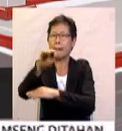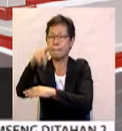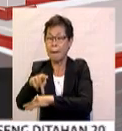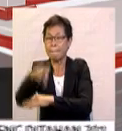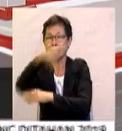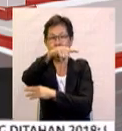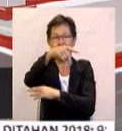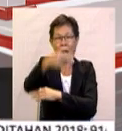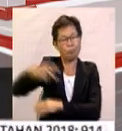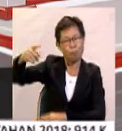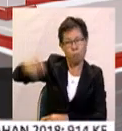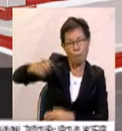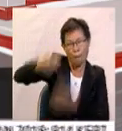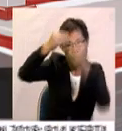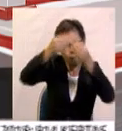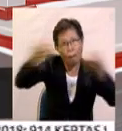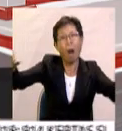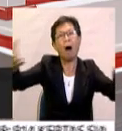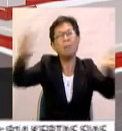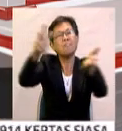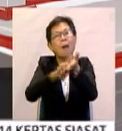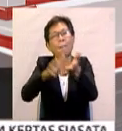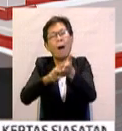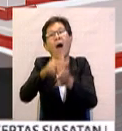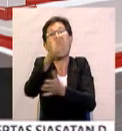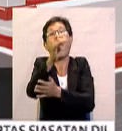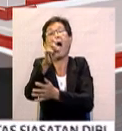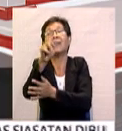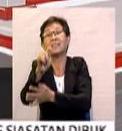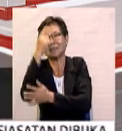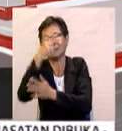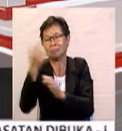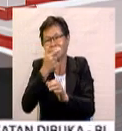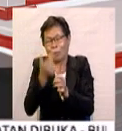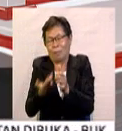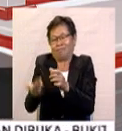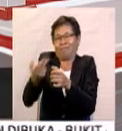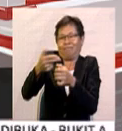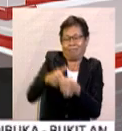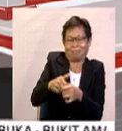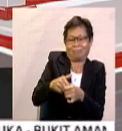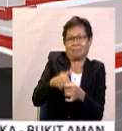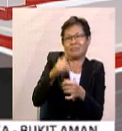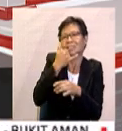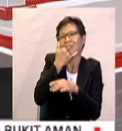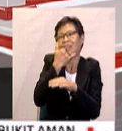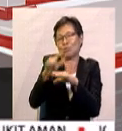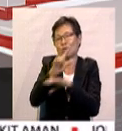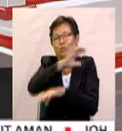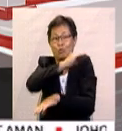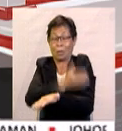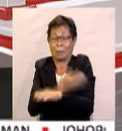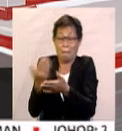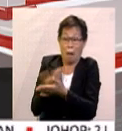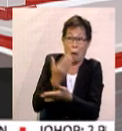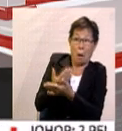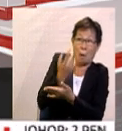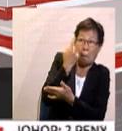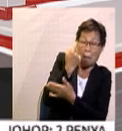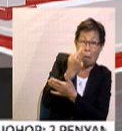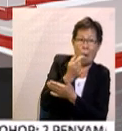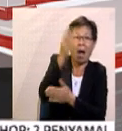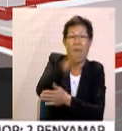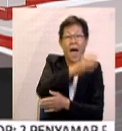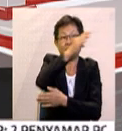PH diwajib mengisytihar aset mereka bagi mengelak terbabit dalam salah guna kuasa. Dan terbaru, Pelan Anti